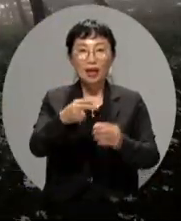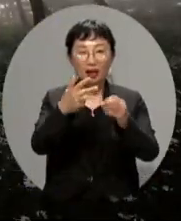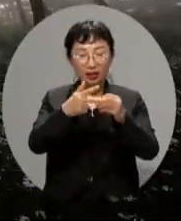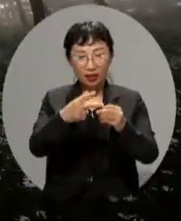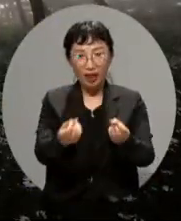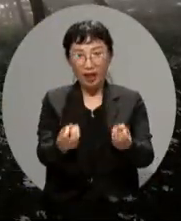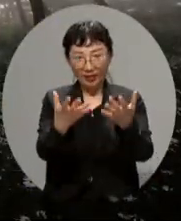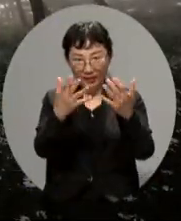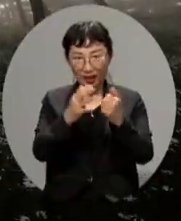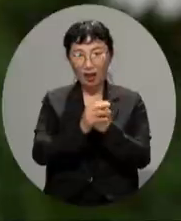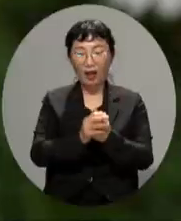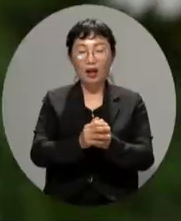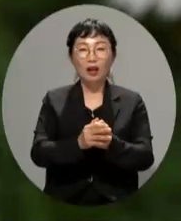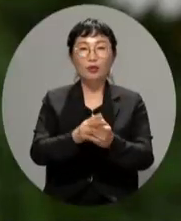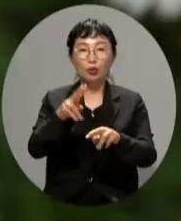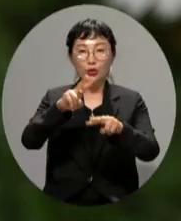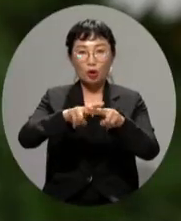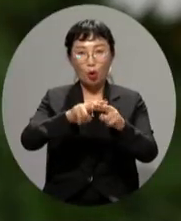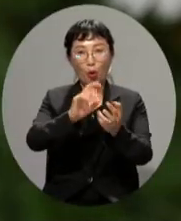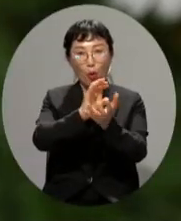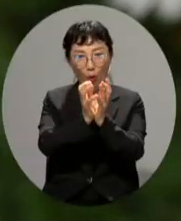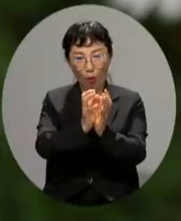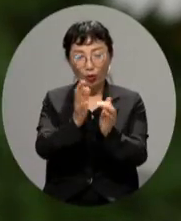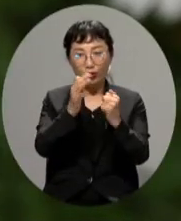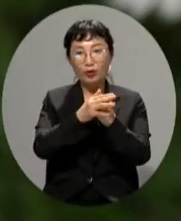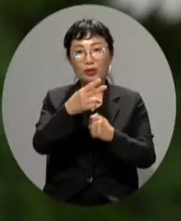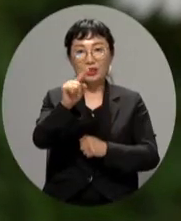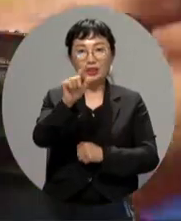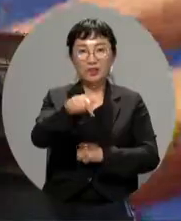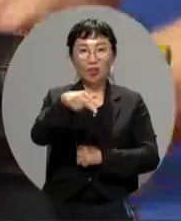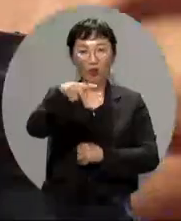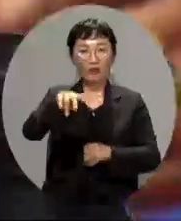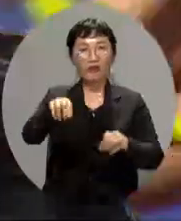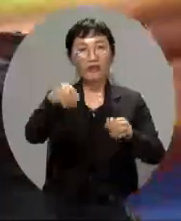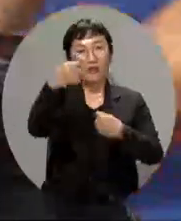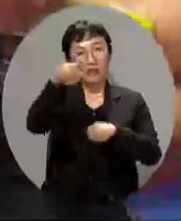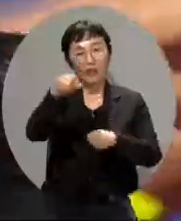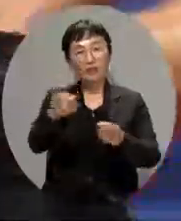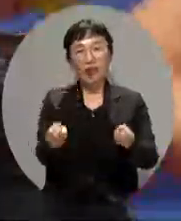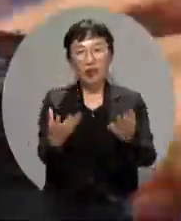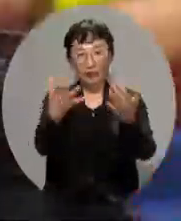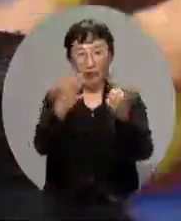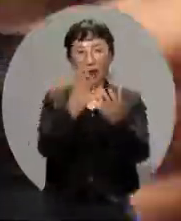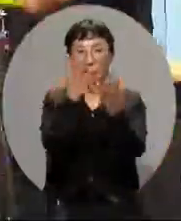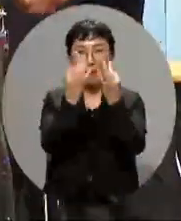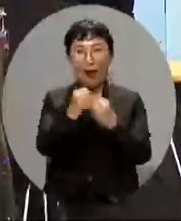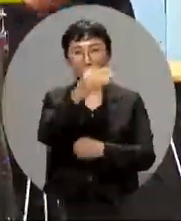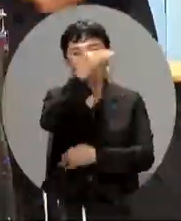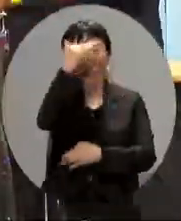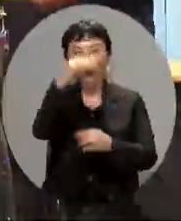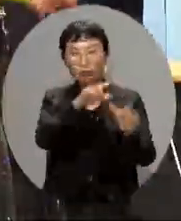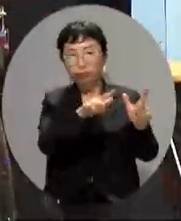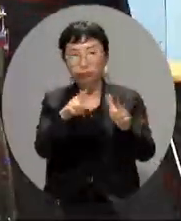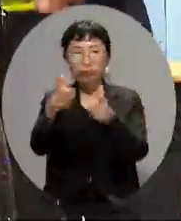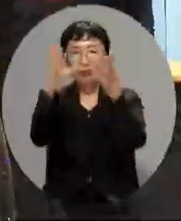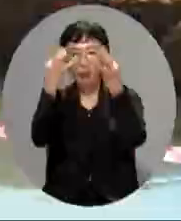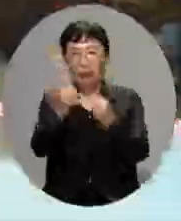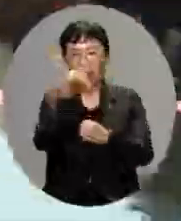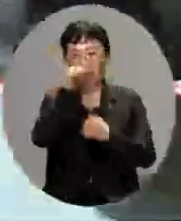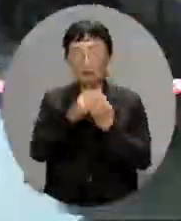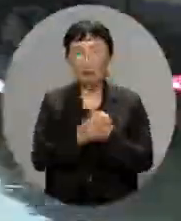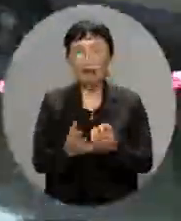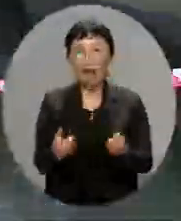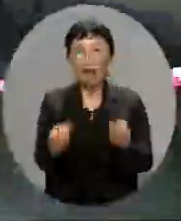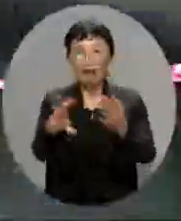구절초 축제, 전주 예총이 덕진공원에서 주관하는 전주예술제에도 수많은 볼거리가 준비돼 있습니다.